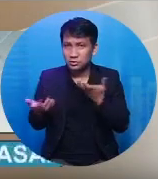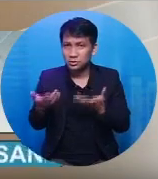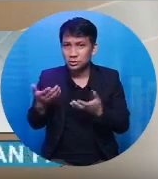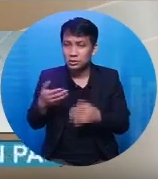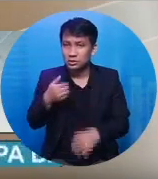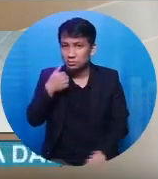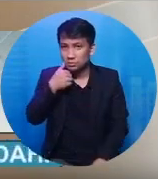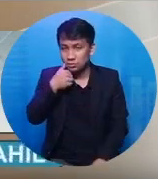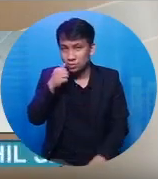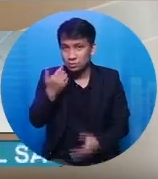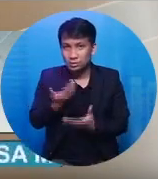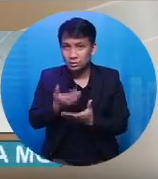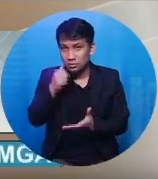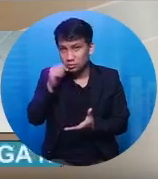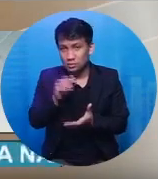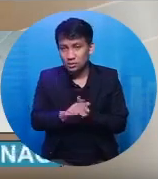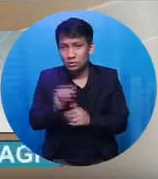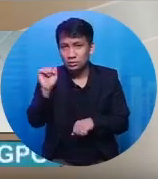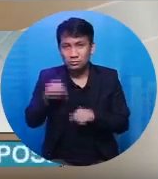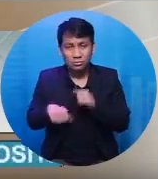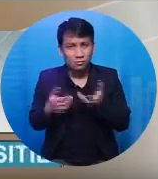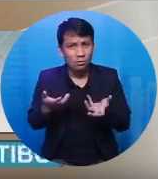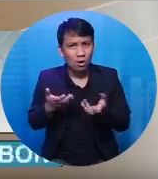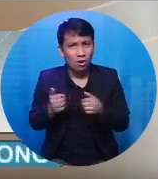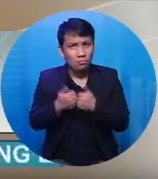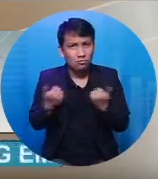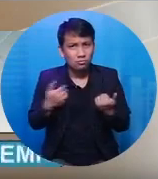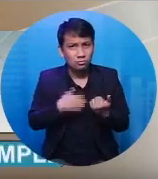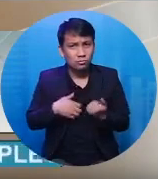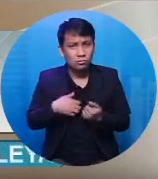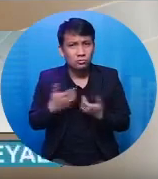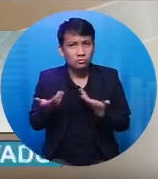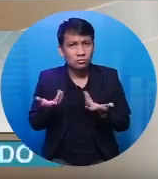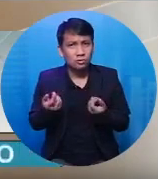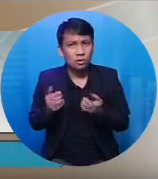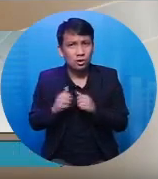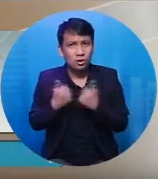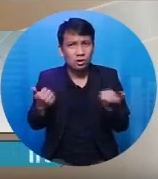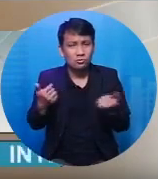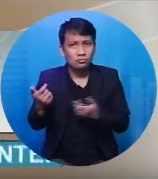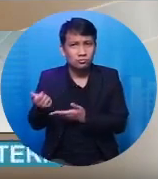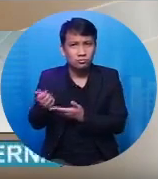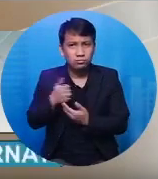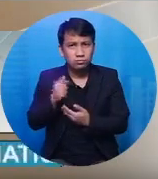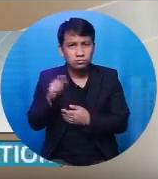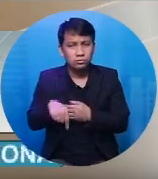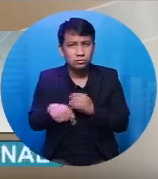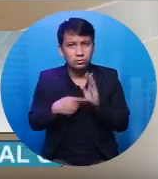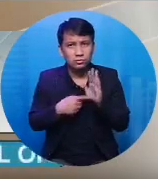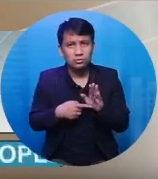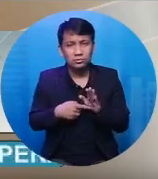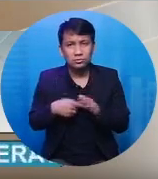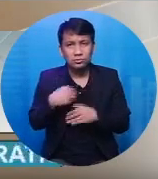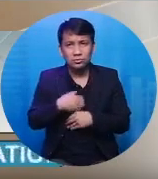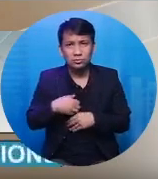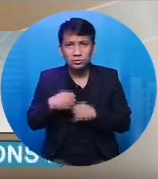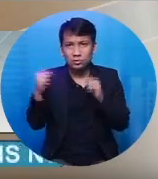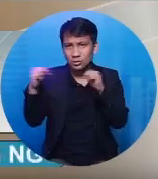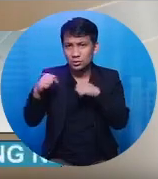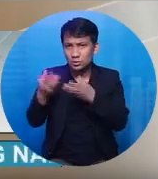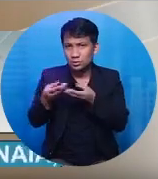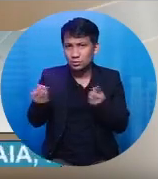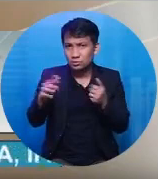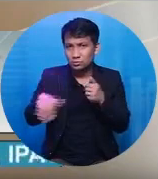Mrs. gusto niya kayong makulong. Paano to, sir? Paano ba ako makatulong sa inyong dalawa? Totoo lang, sir. Nag-ayos na kami dyan